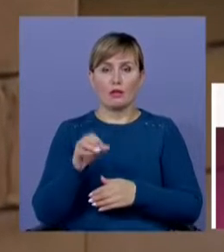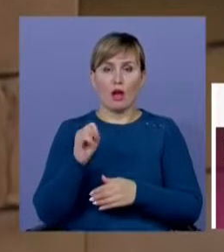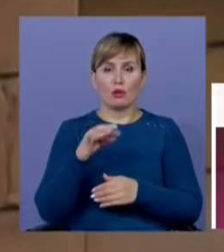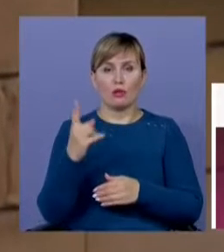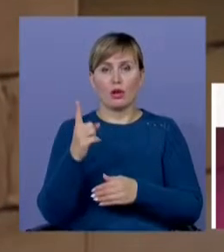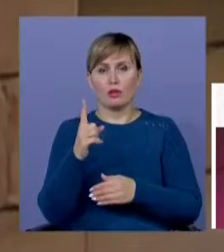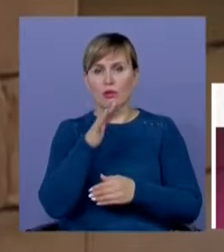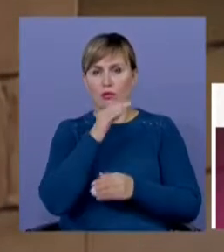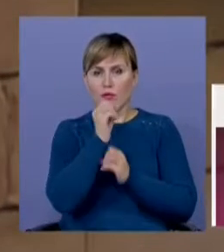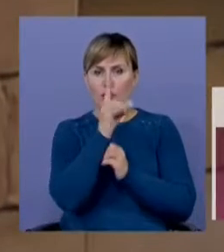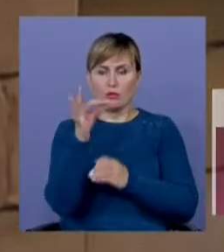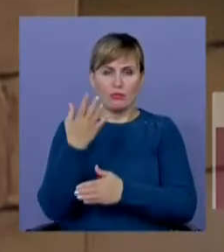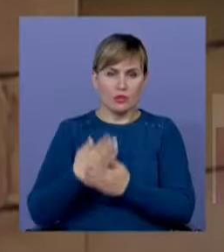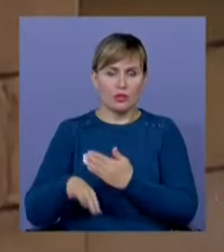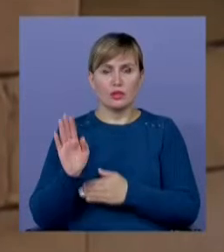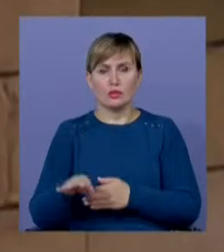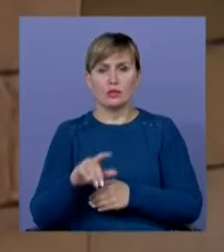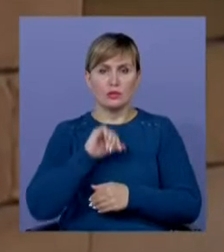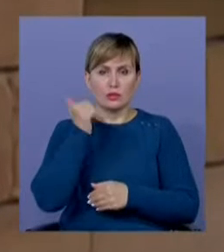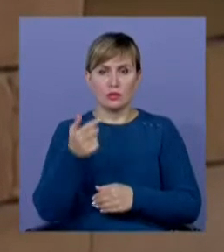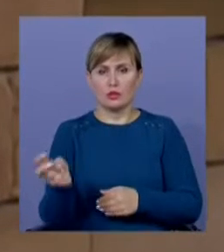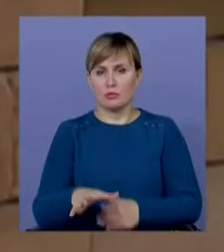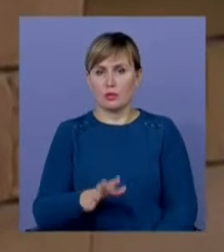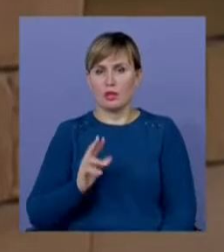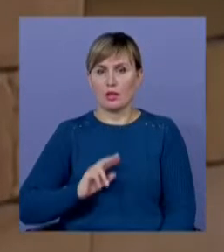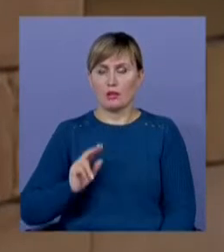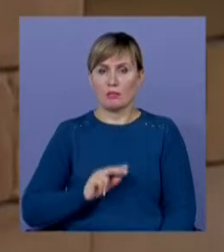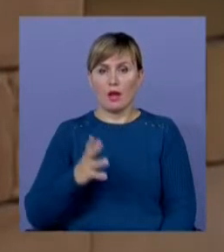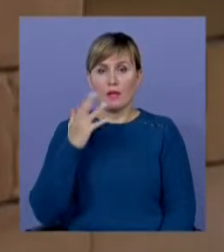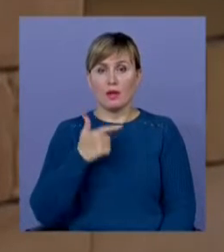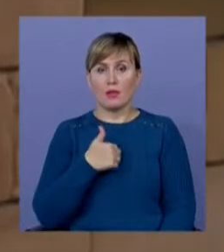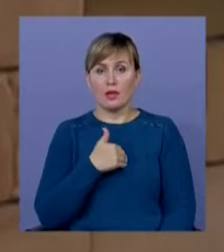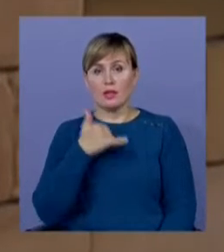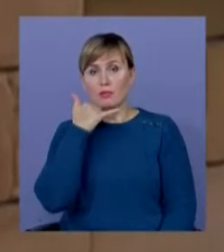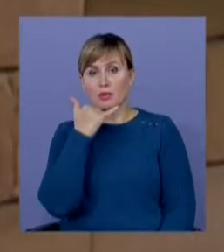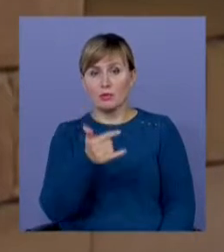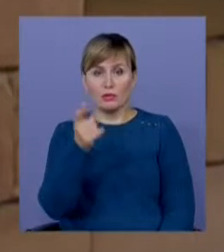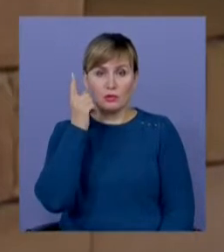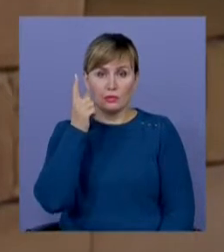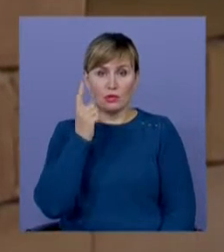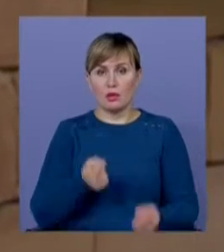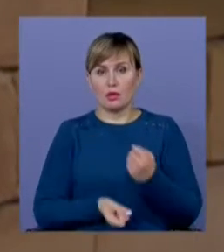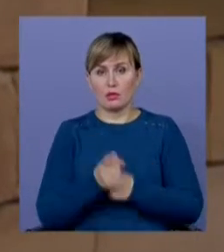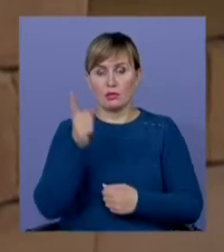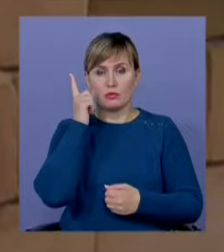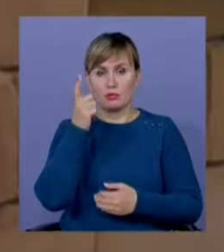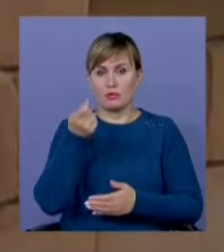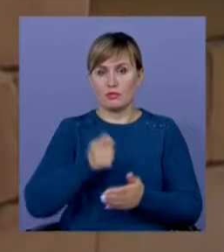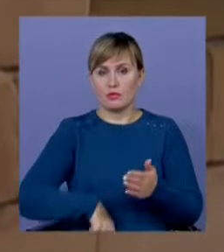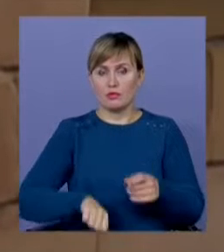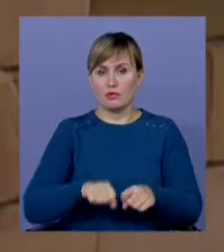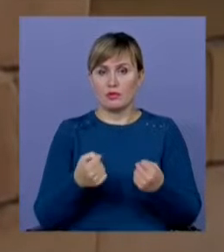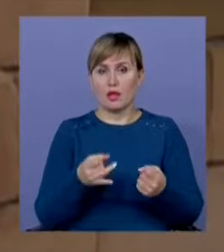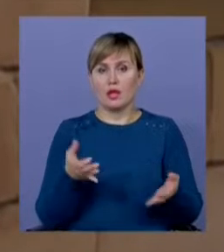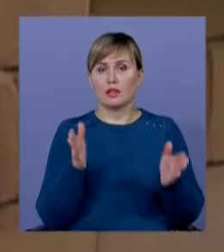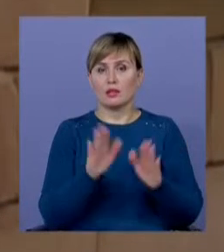одна ровно в 11 часов. На следующий день она не пришла на работу. Когда мы хотели позвонить ей на мобильный, но оказалось, что телефон у нее сломался, и она